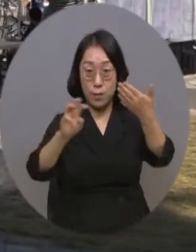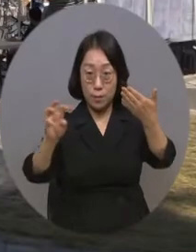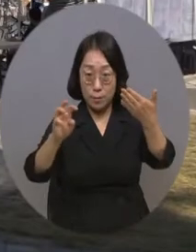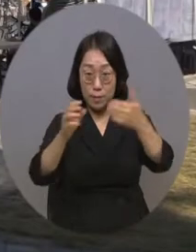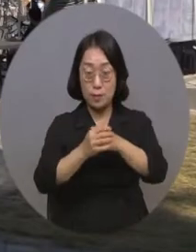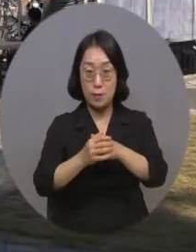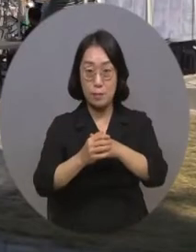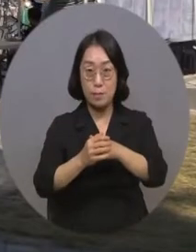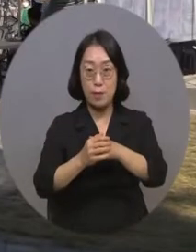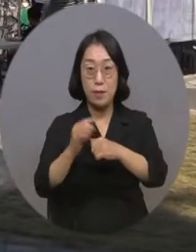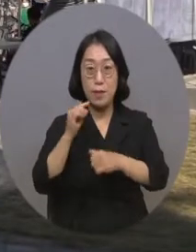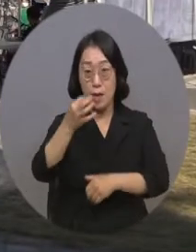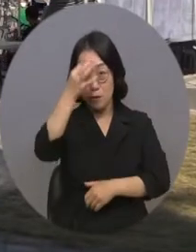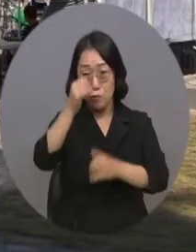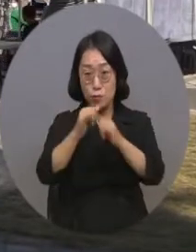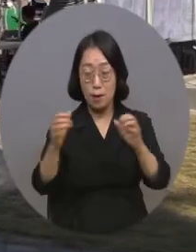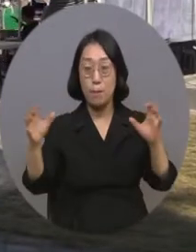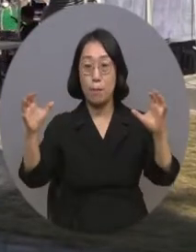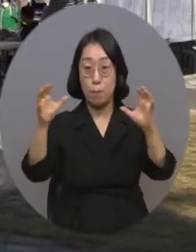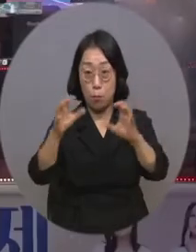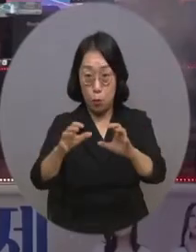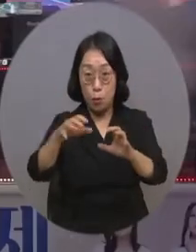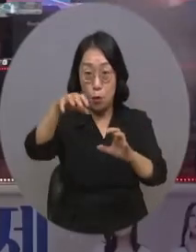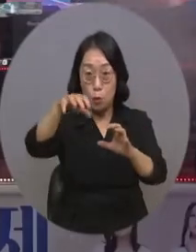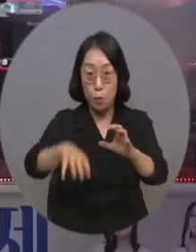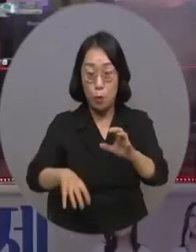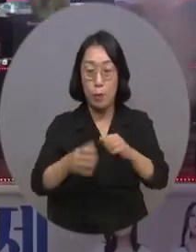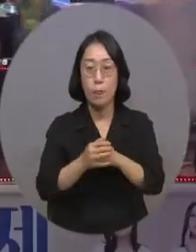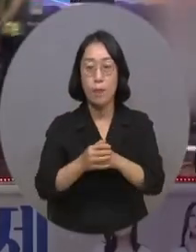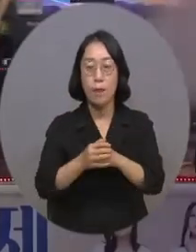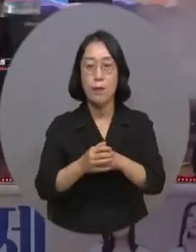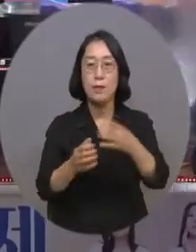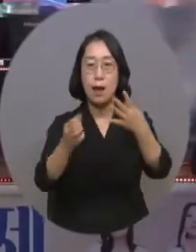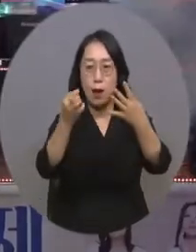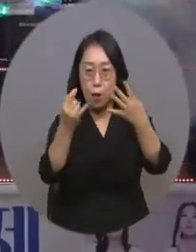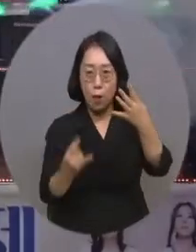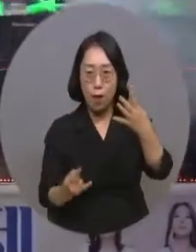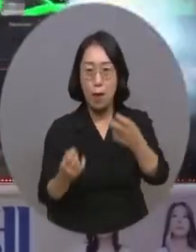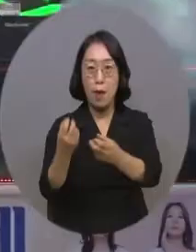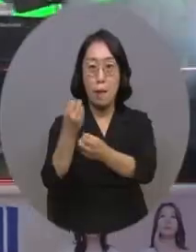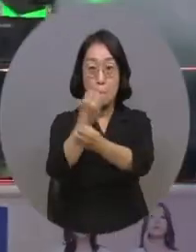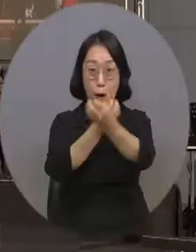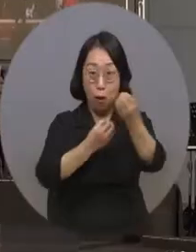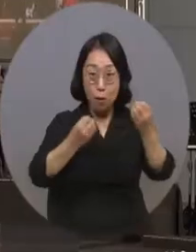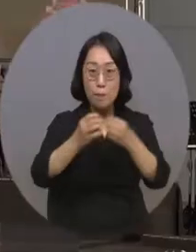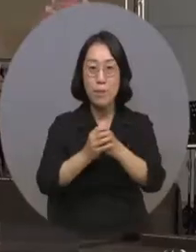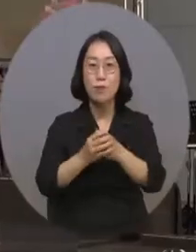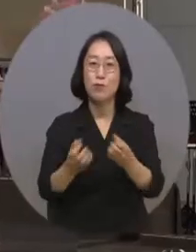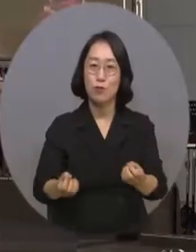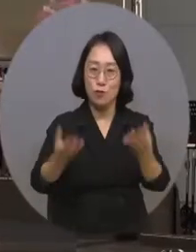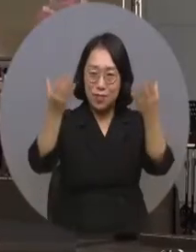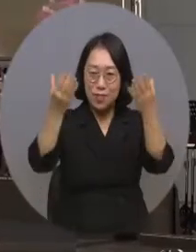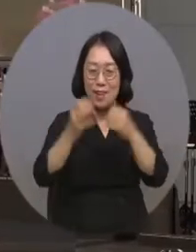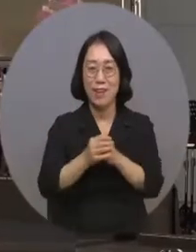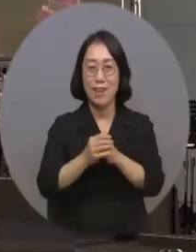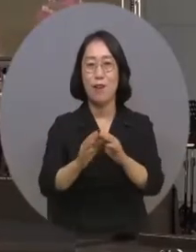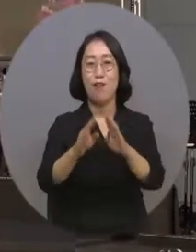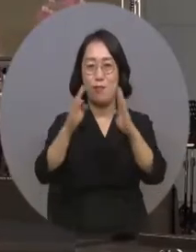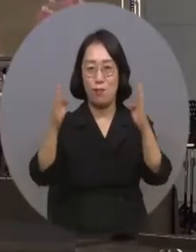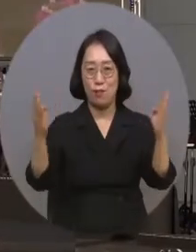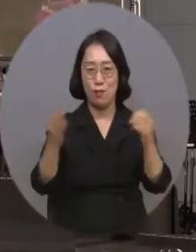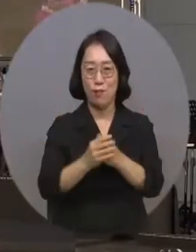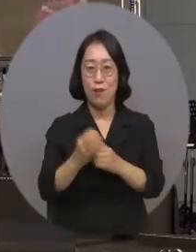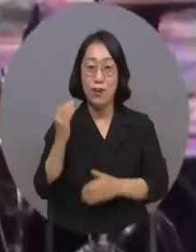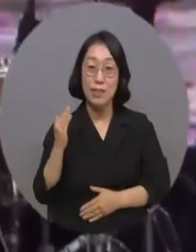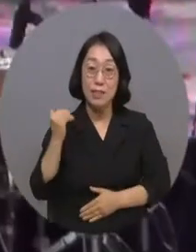예술인 총연합회는 예총 잔디광장에서 제4회 별빛 여울축제를 개최했습니다. 별빛 여울축제는